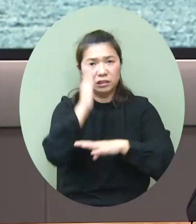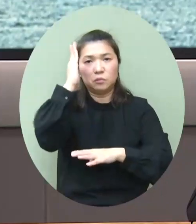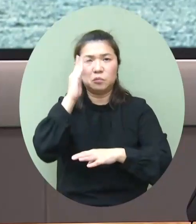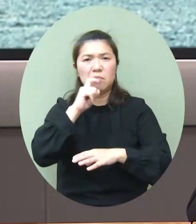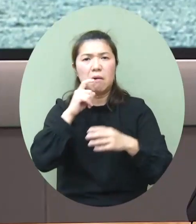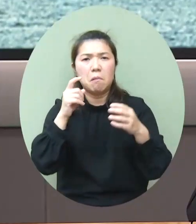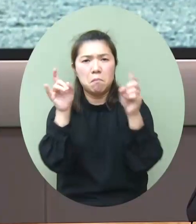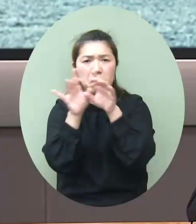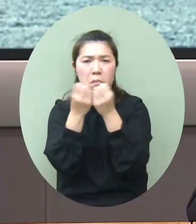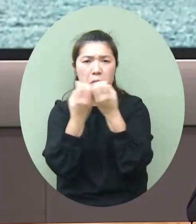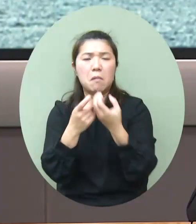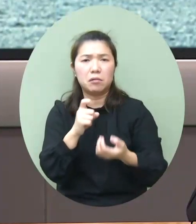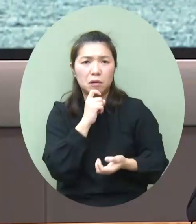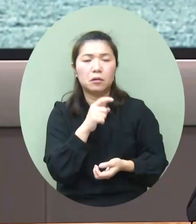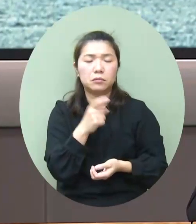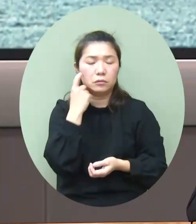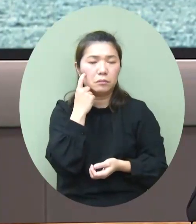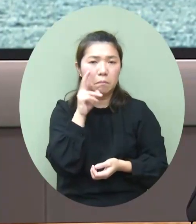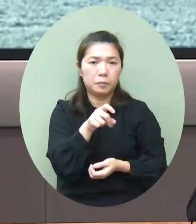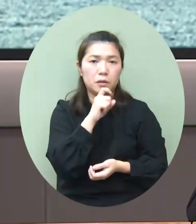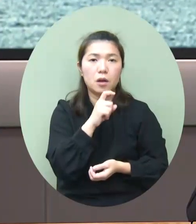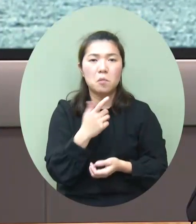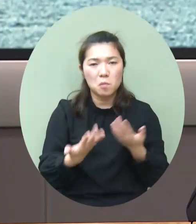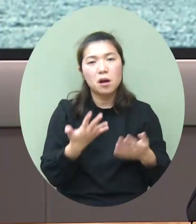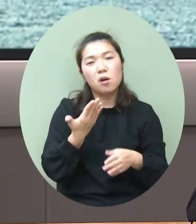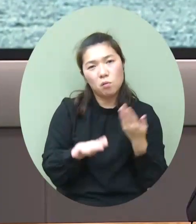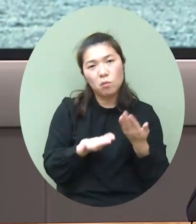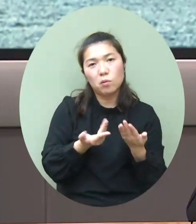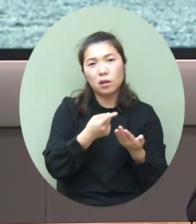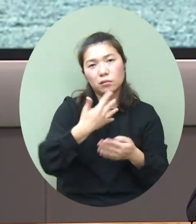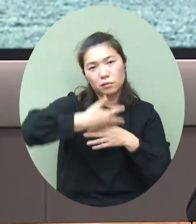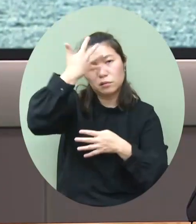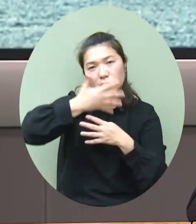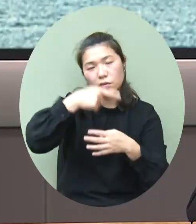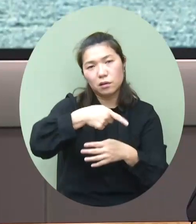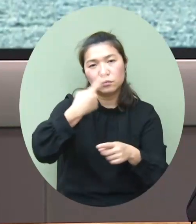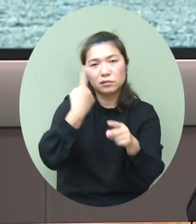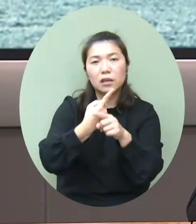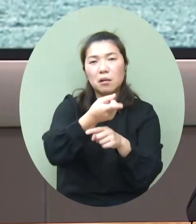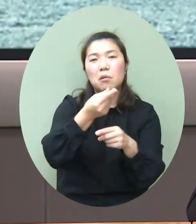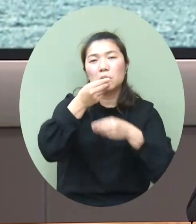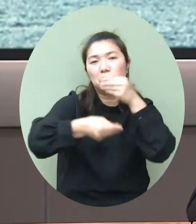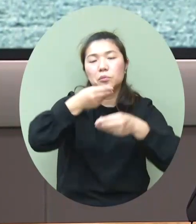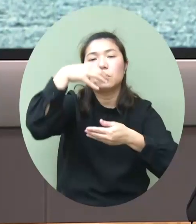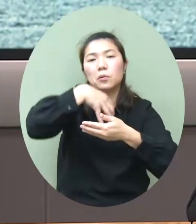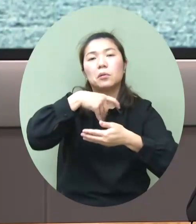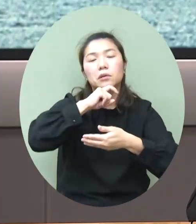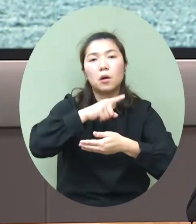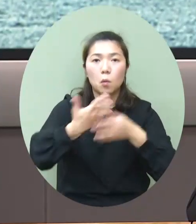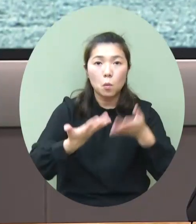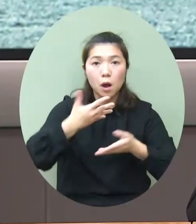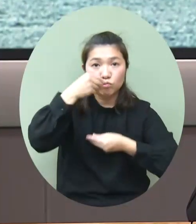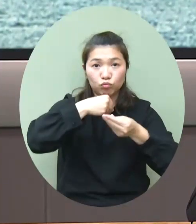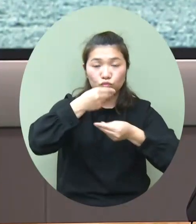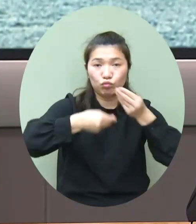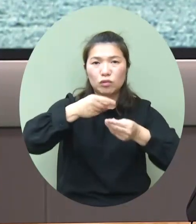都发现大量的个案，这就是很有可能本身在大厦里面有出现传